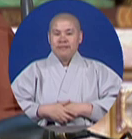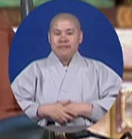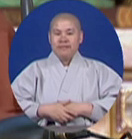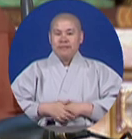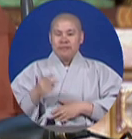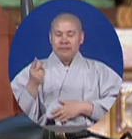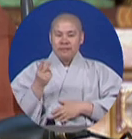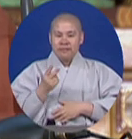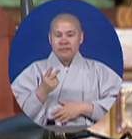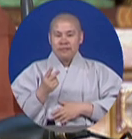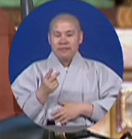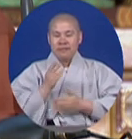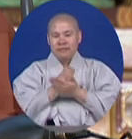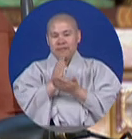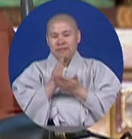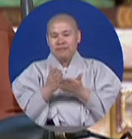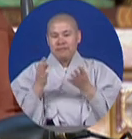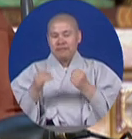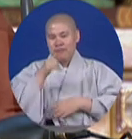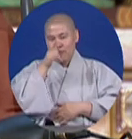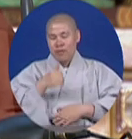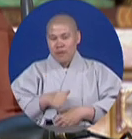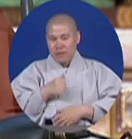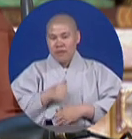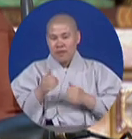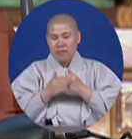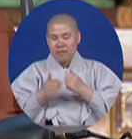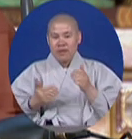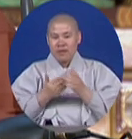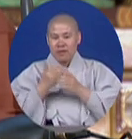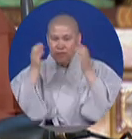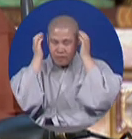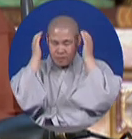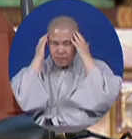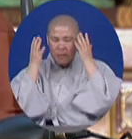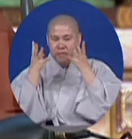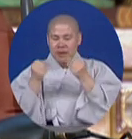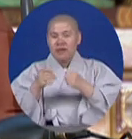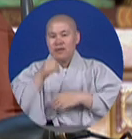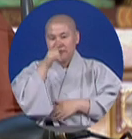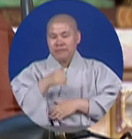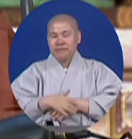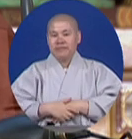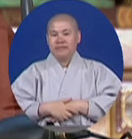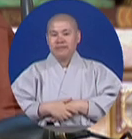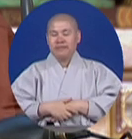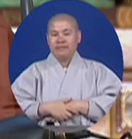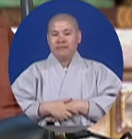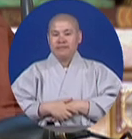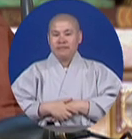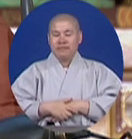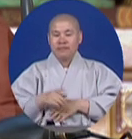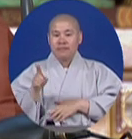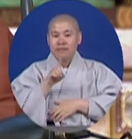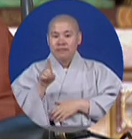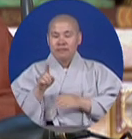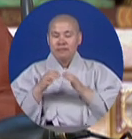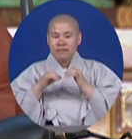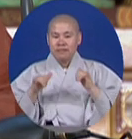또 뭐 그런 그 화 잘못 내서 생기는 고통 이로 말할 수가 없어요. 또 어떤 사람이